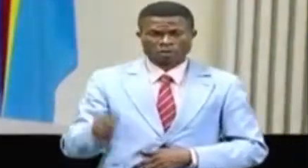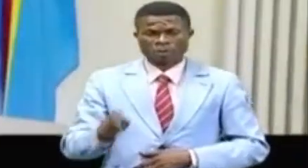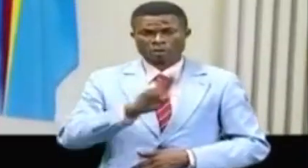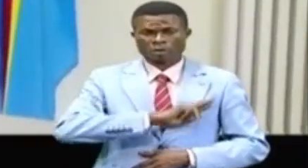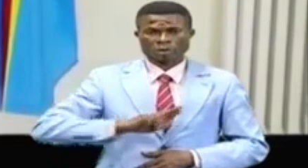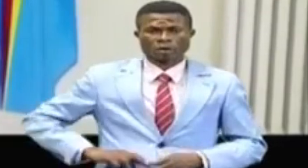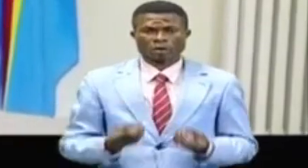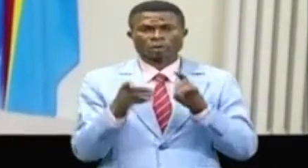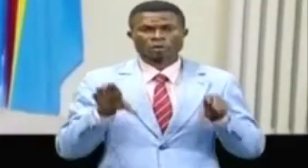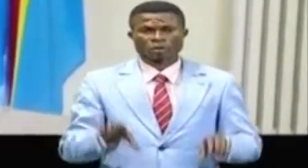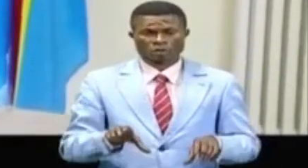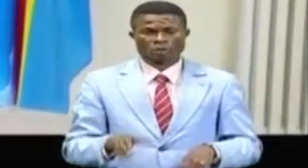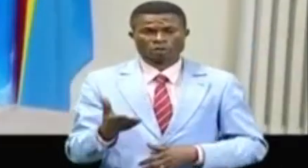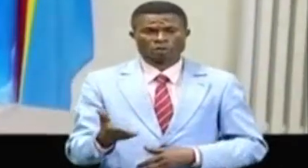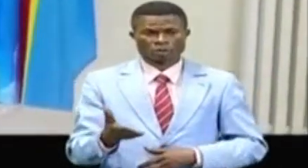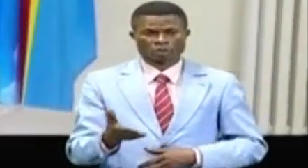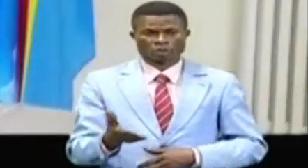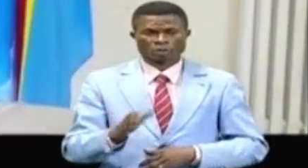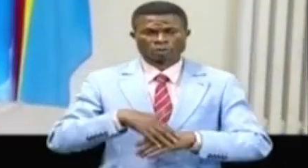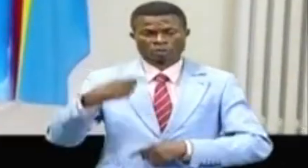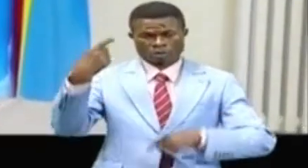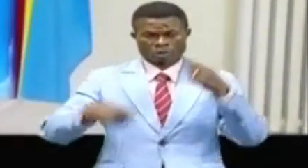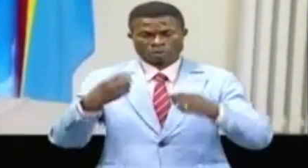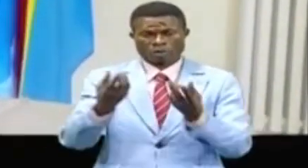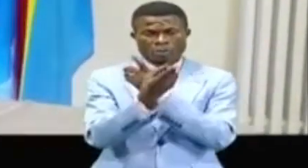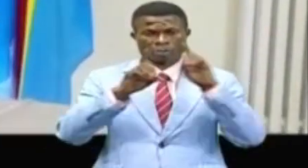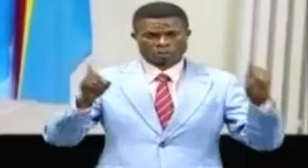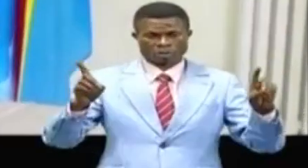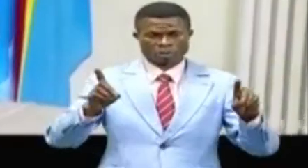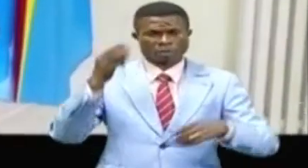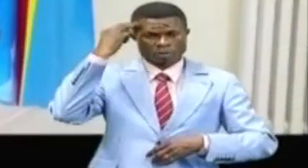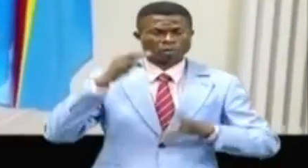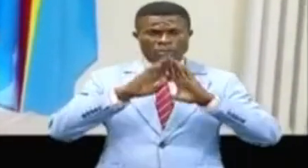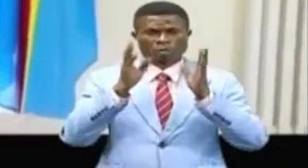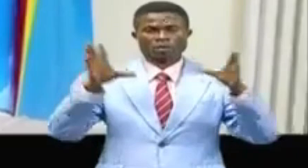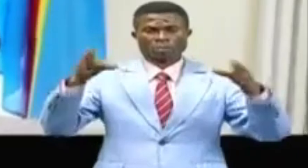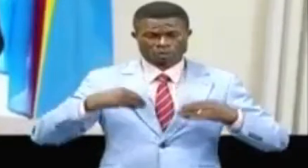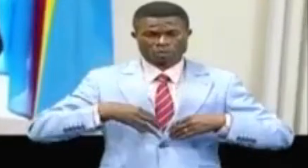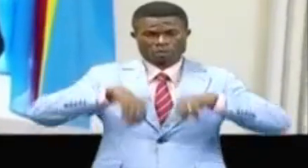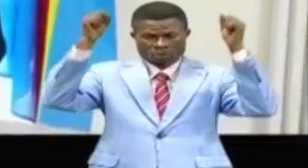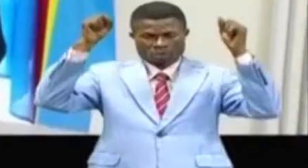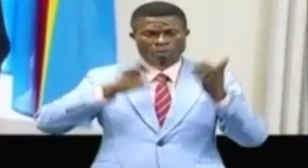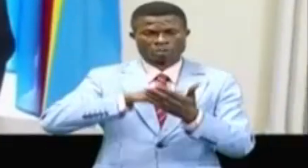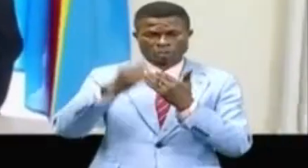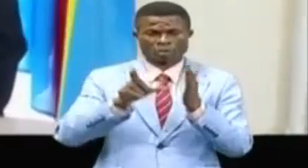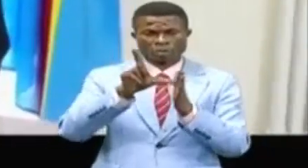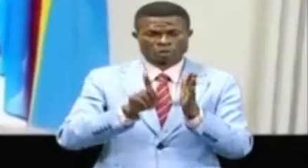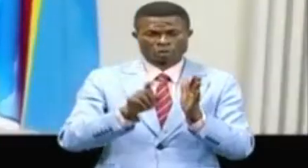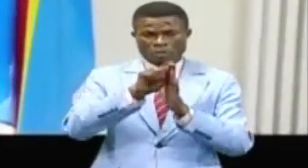République démocratique du Congo. Après débat et délibération, le Conseil a adopté ce projet de